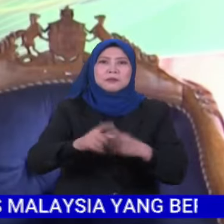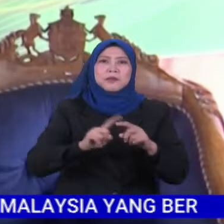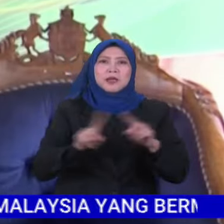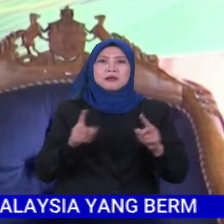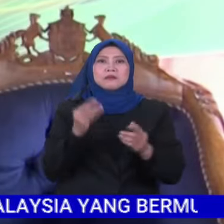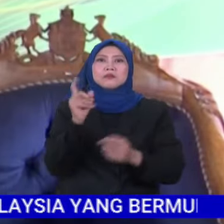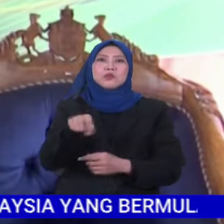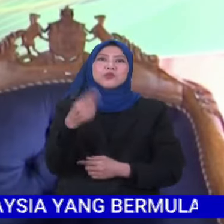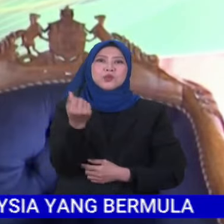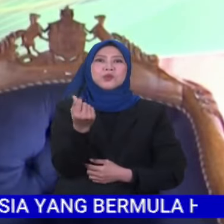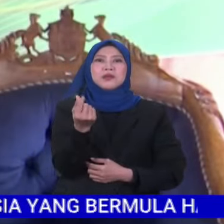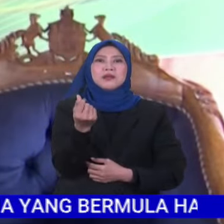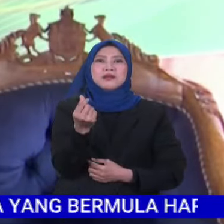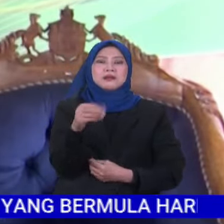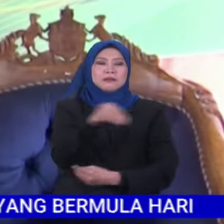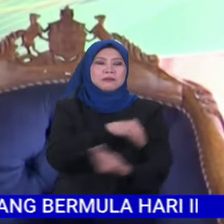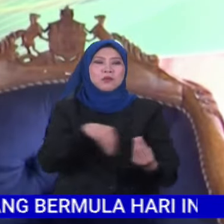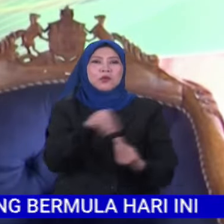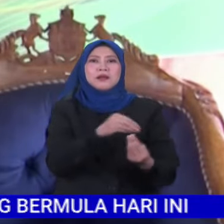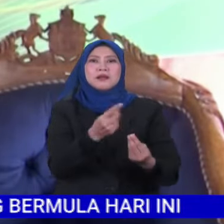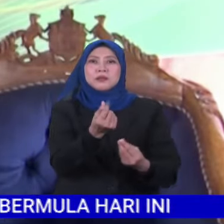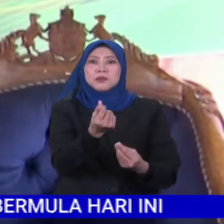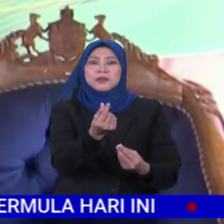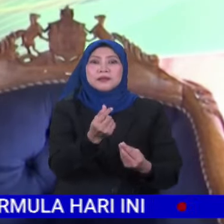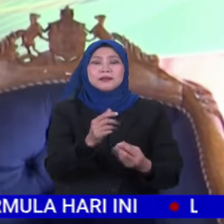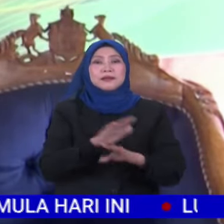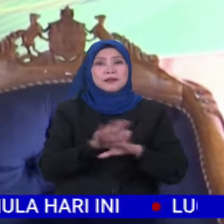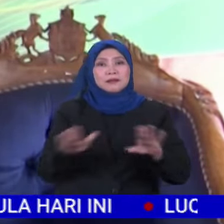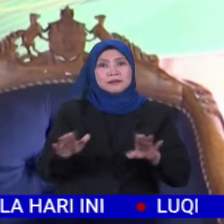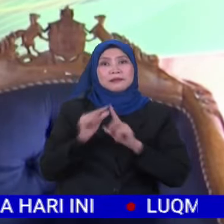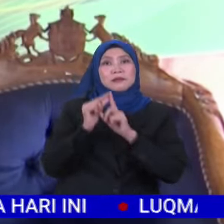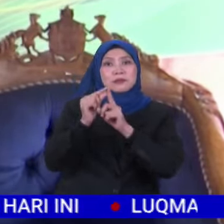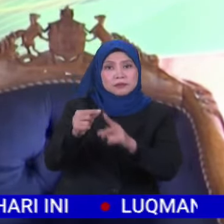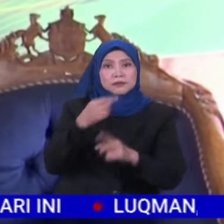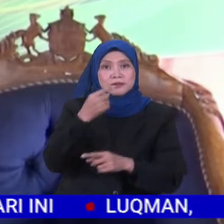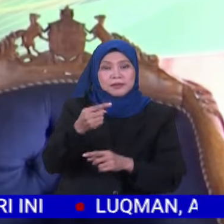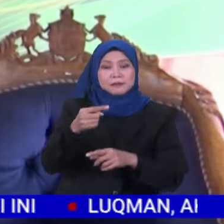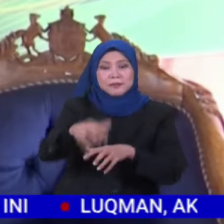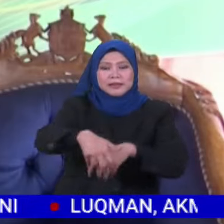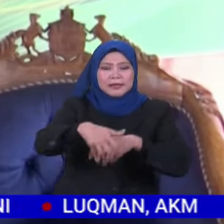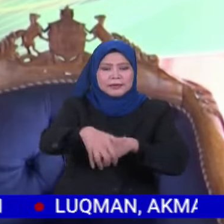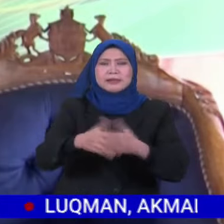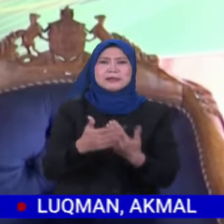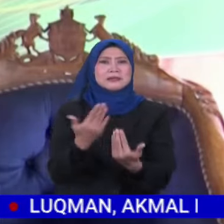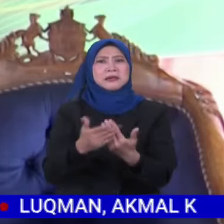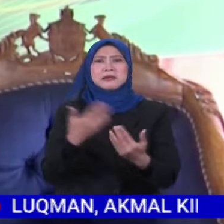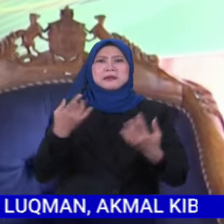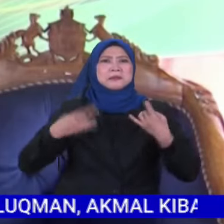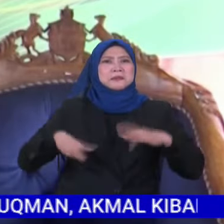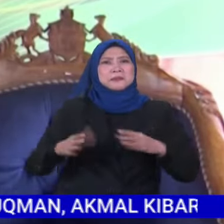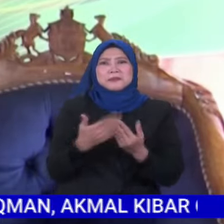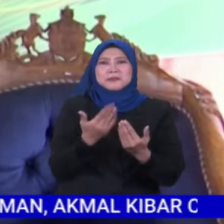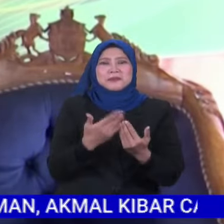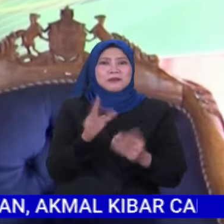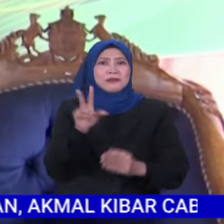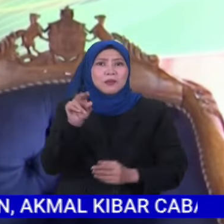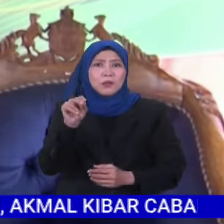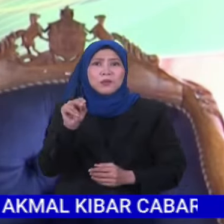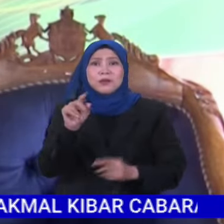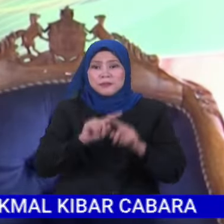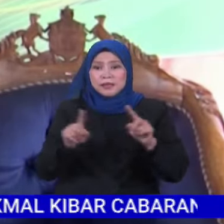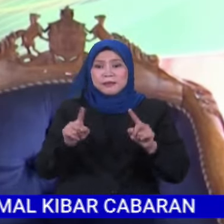bermodal dengan bulu duluan cakep pertanian nih simple tapi regnow